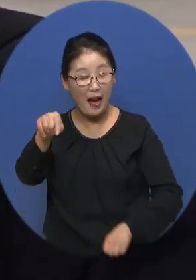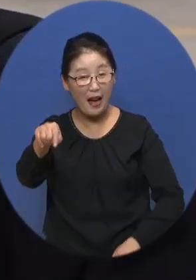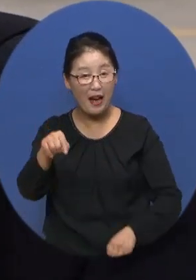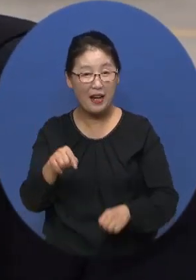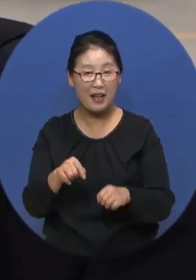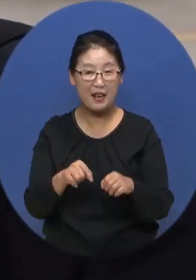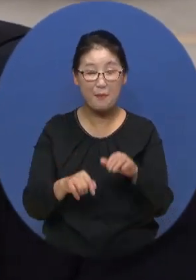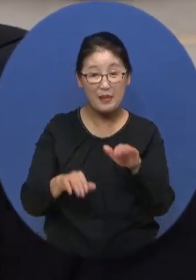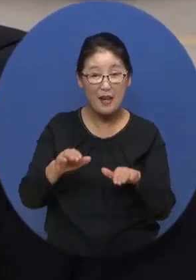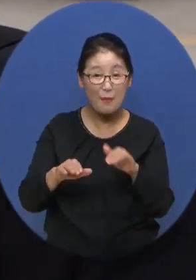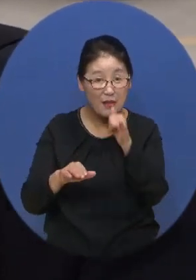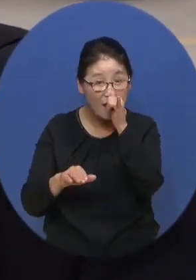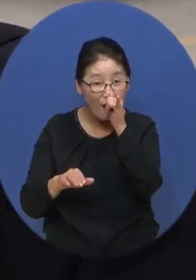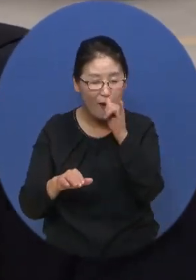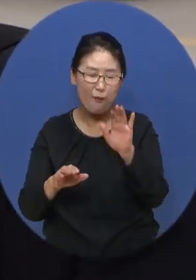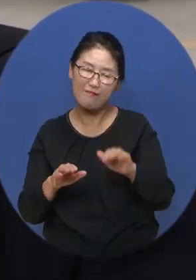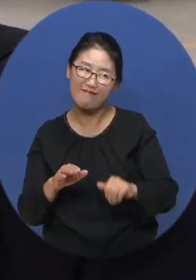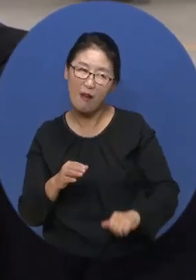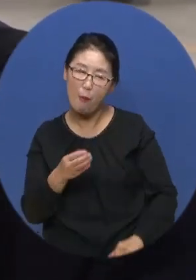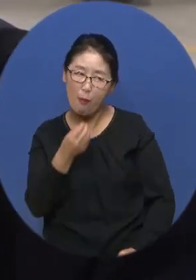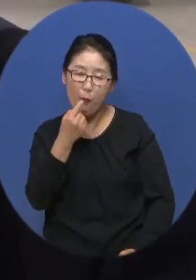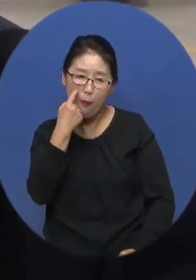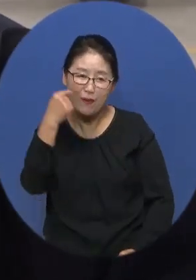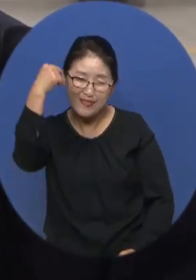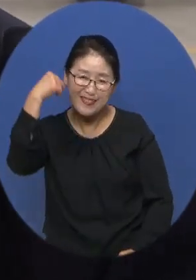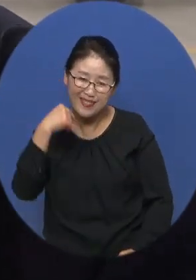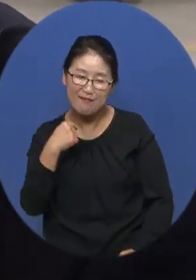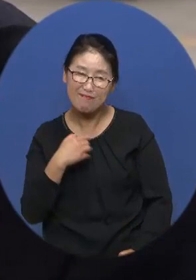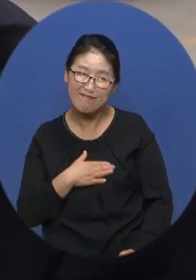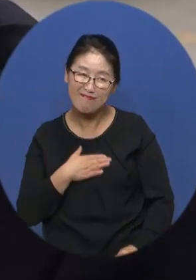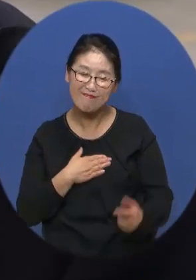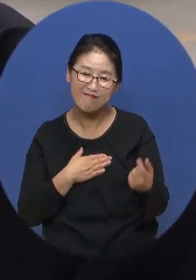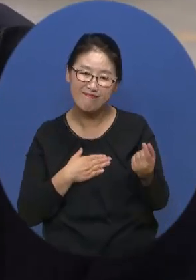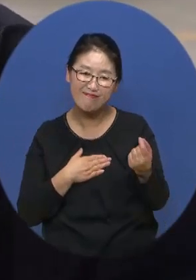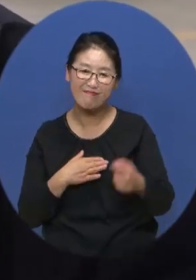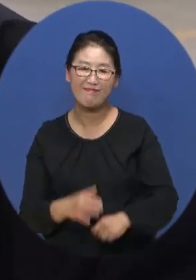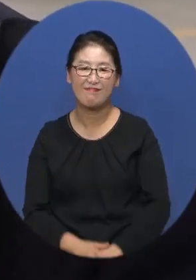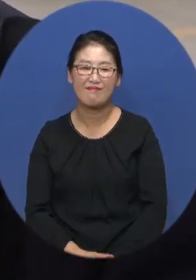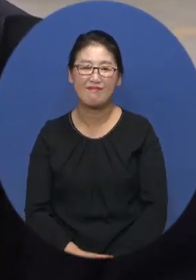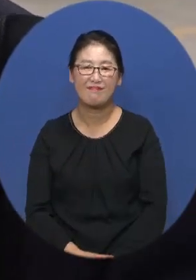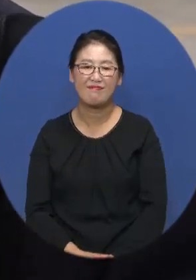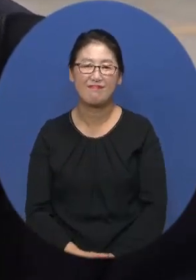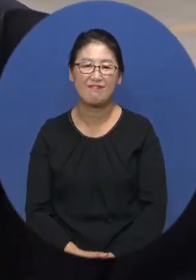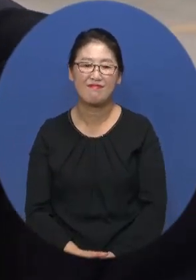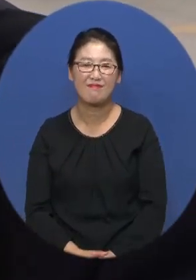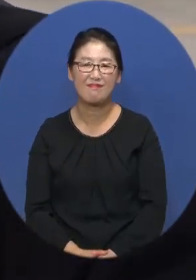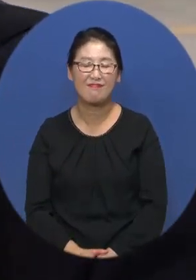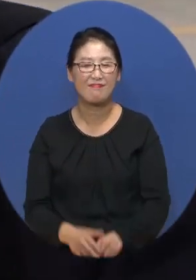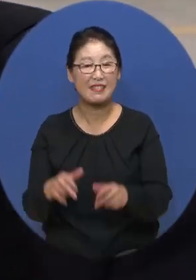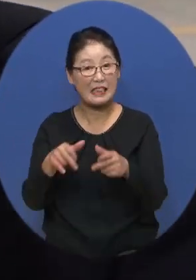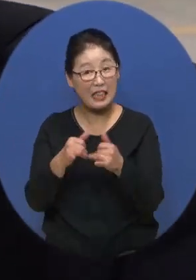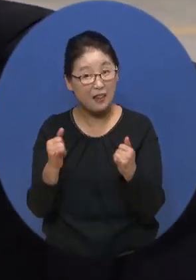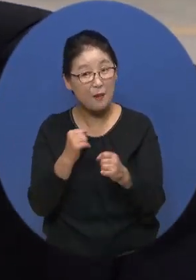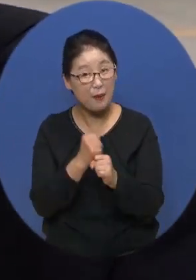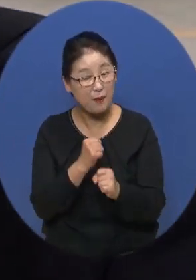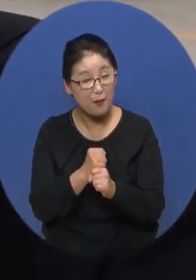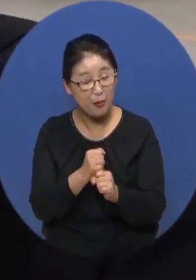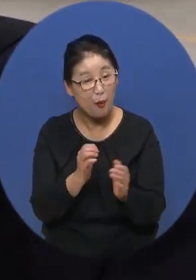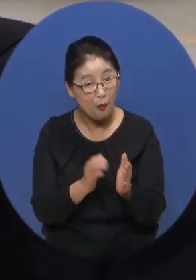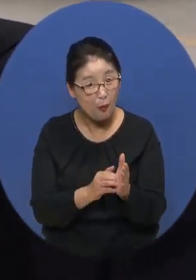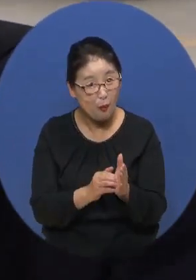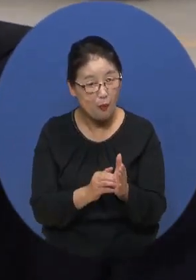그거는 먹어봐야 알겠어요. 먹어봐야 알겠지. 어쨌든 뭐 장애인들이 만들었다